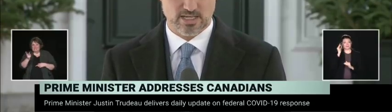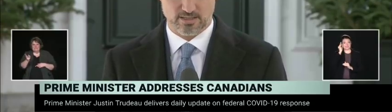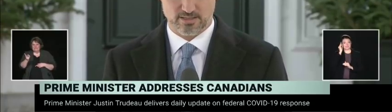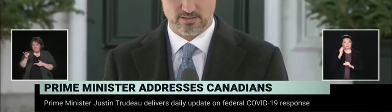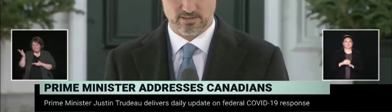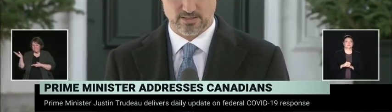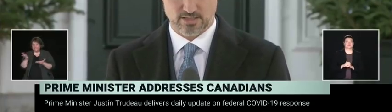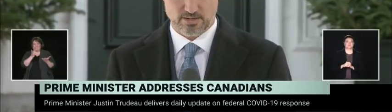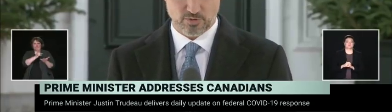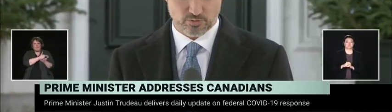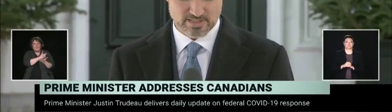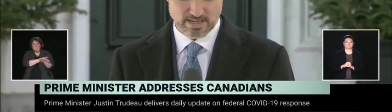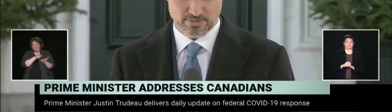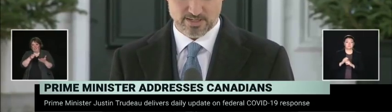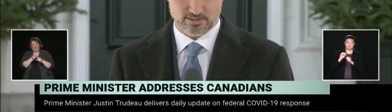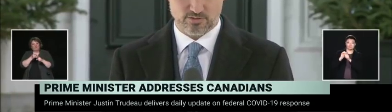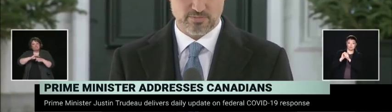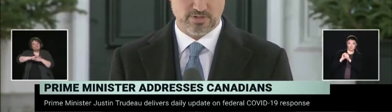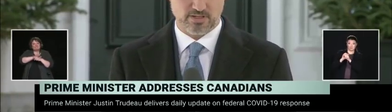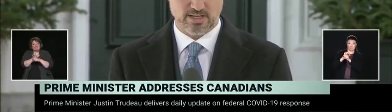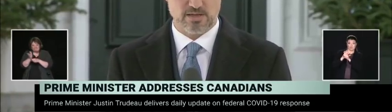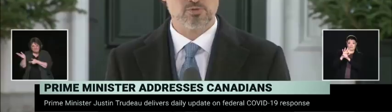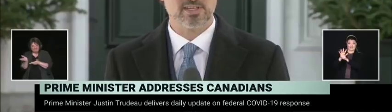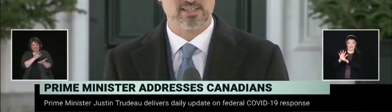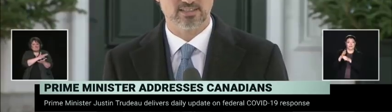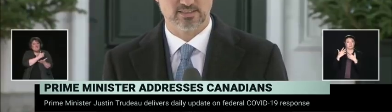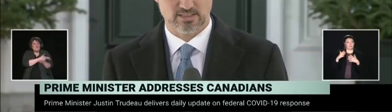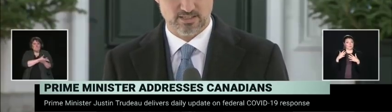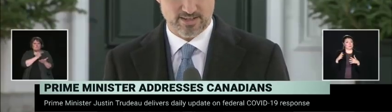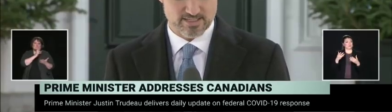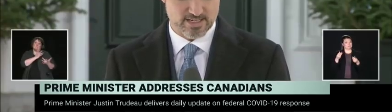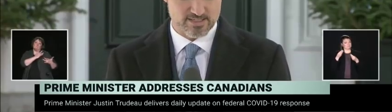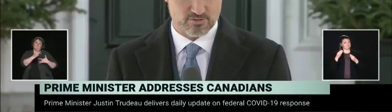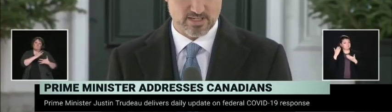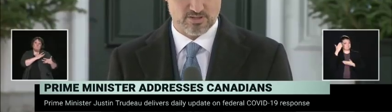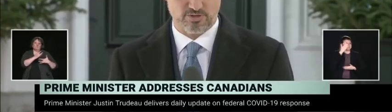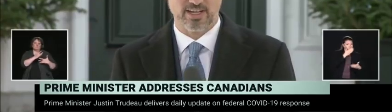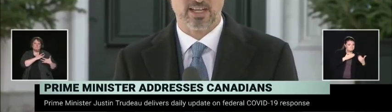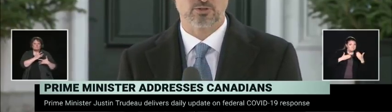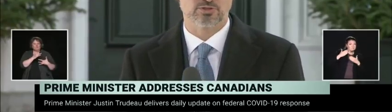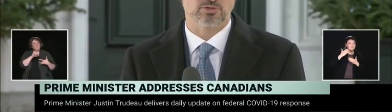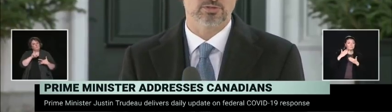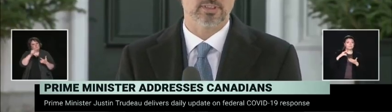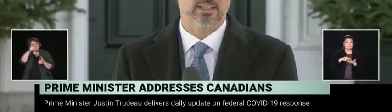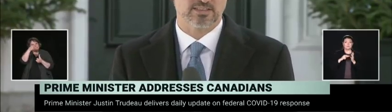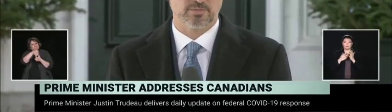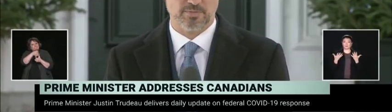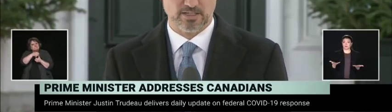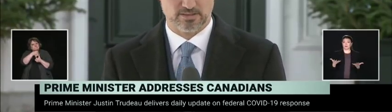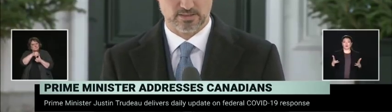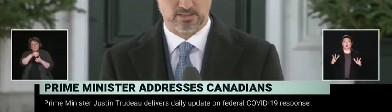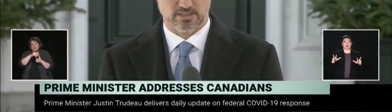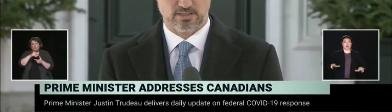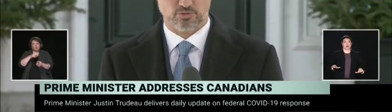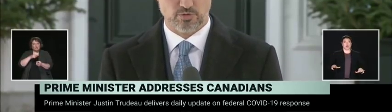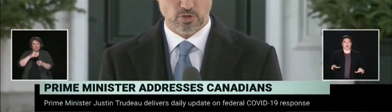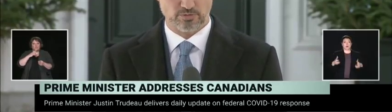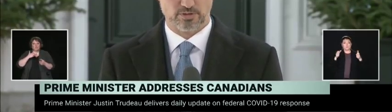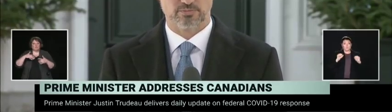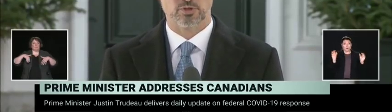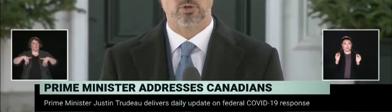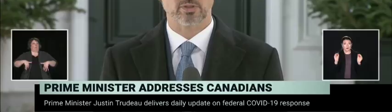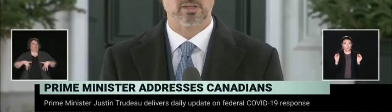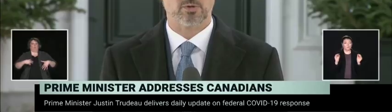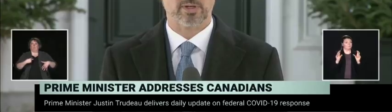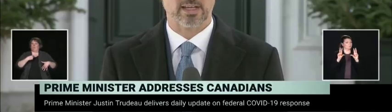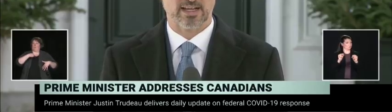nous inquiète. Mais on doit se rappeler qu'on n'est pas impuissant face à la situation dans laquelle on se trouve en ce moment. Tout le monde